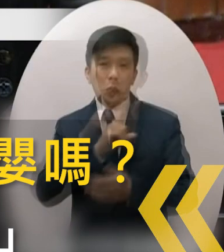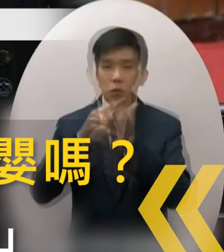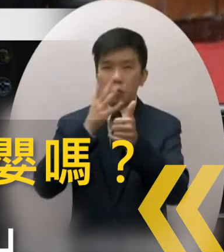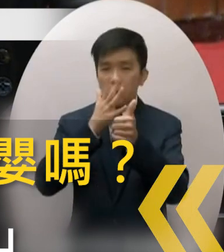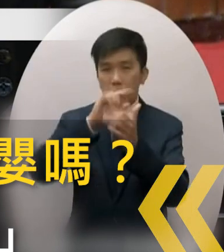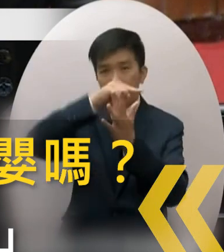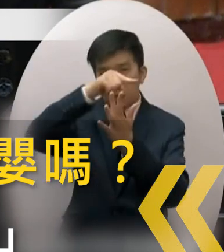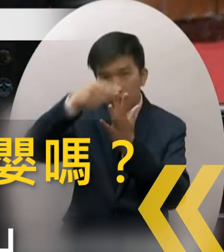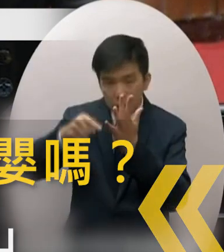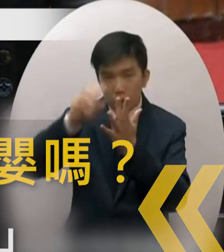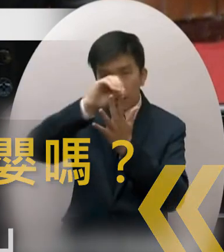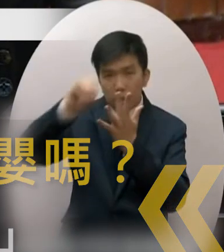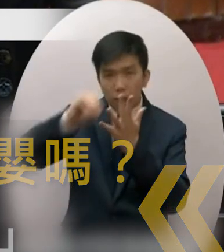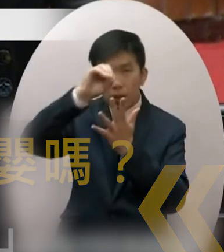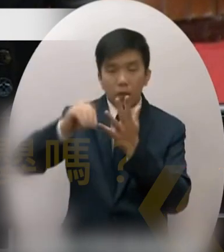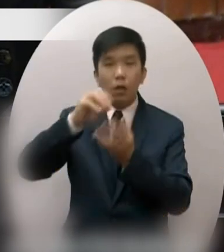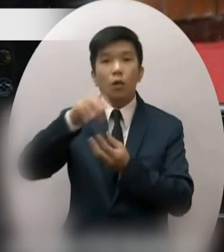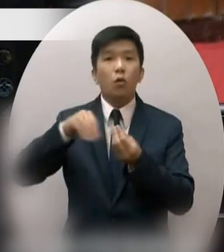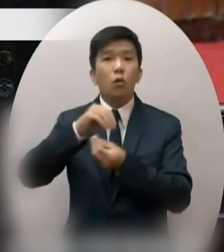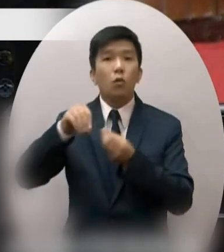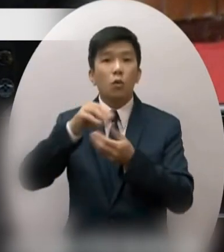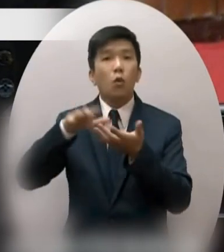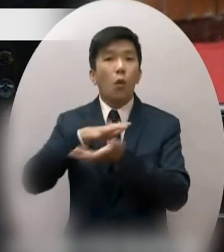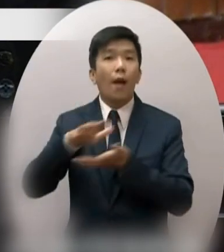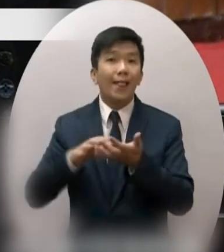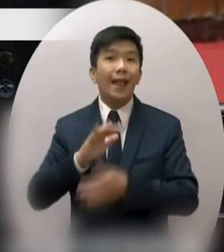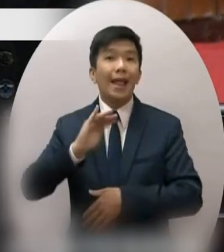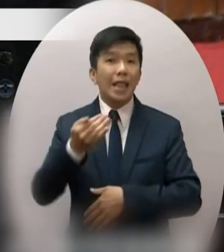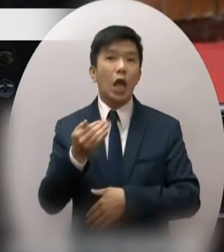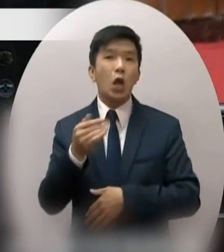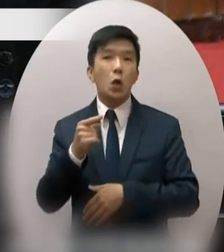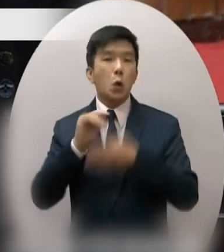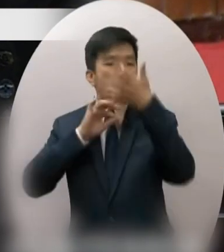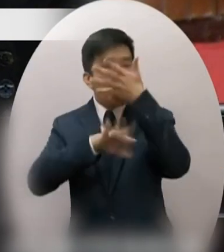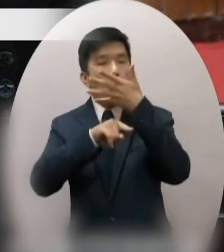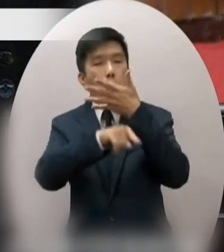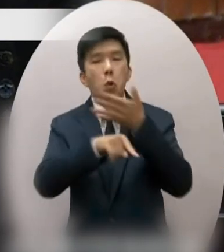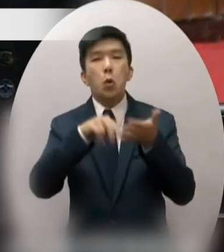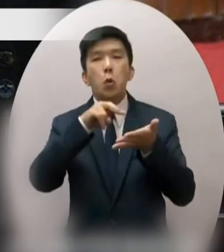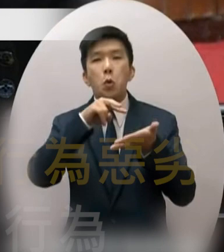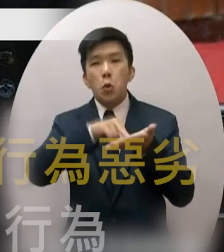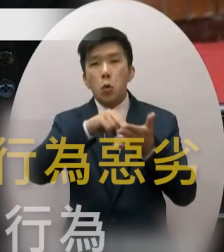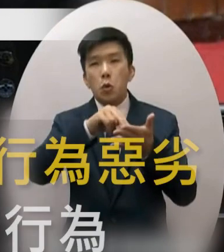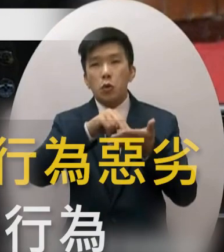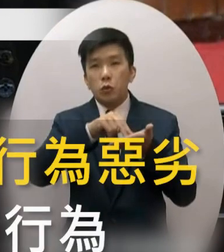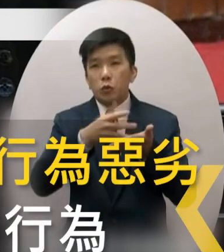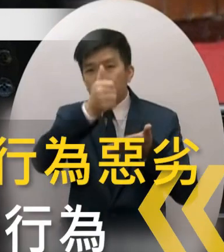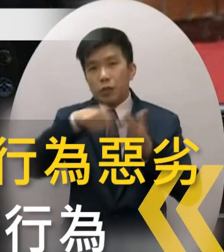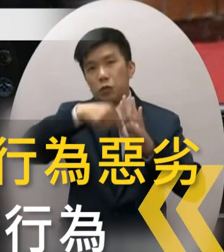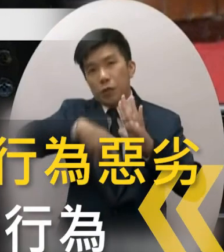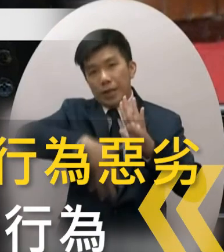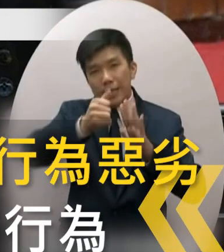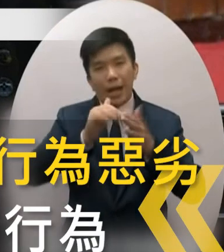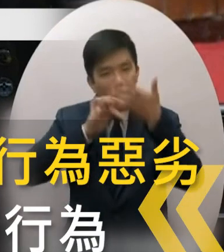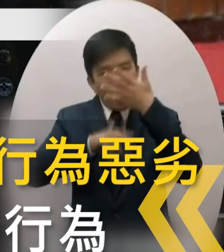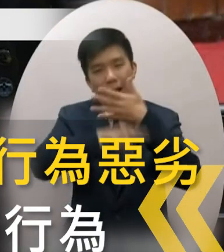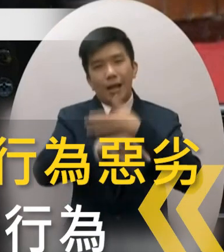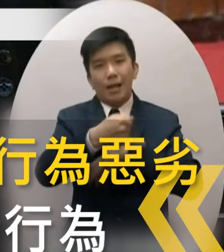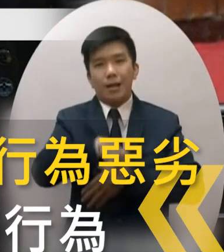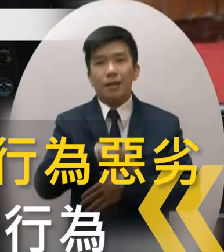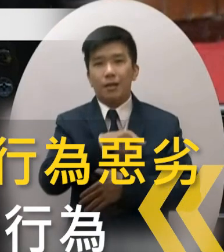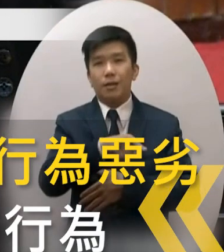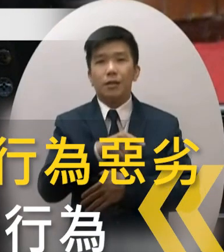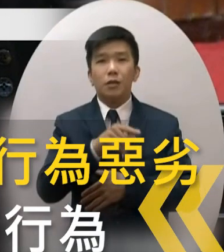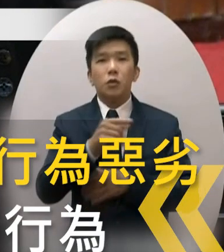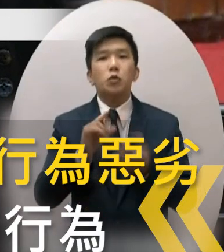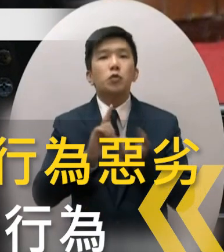握，动辄的去把这些责任甩锅给我们的主席韩院长，还说什么韩院长是什么